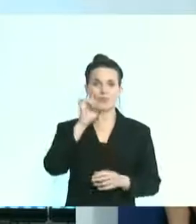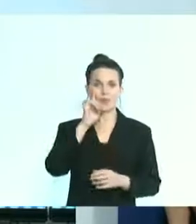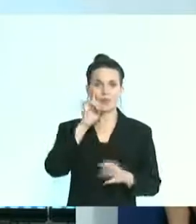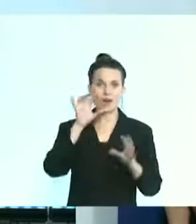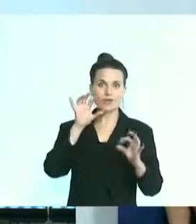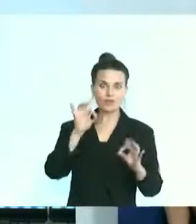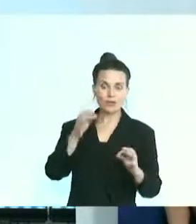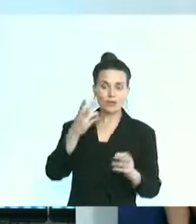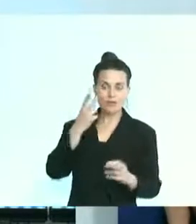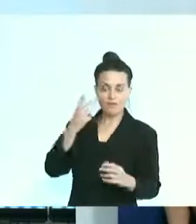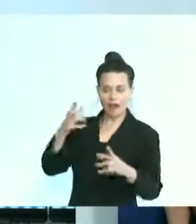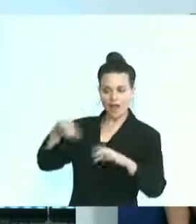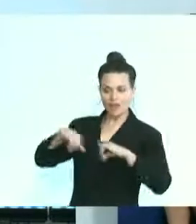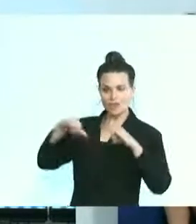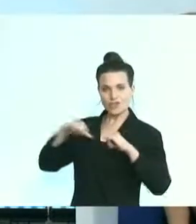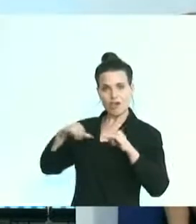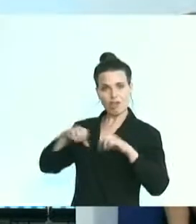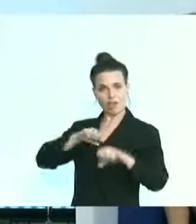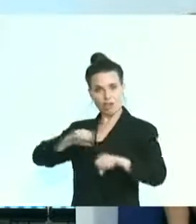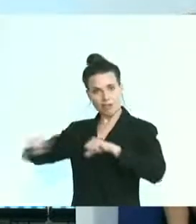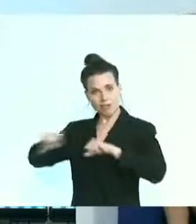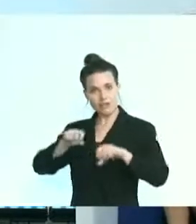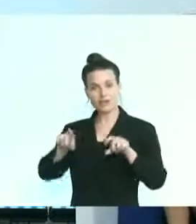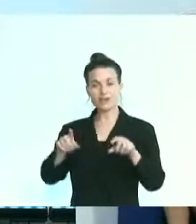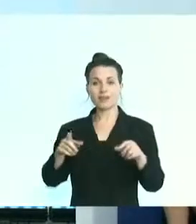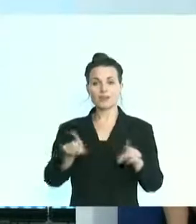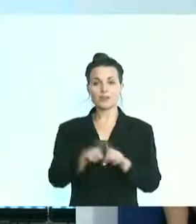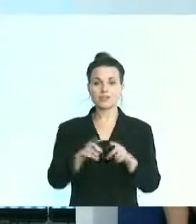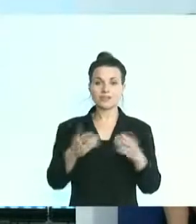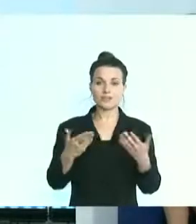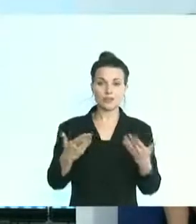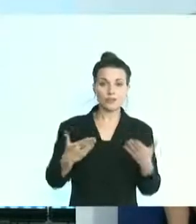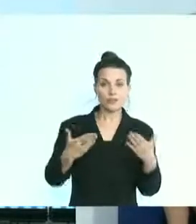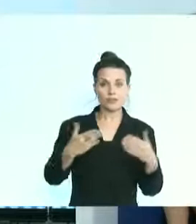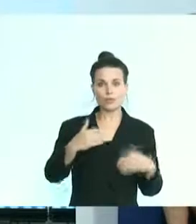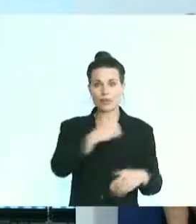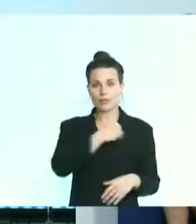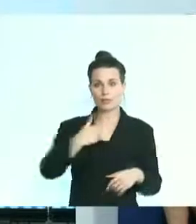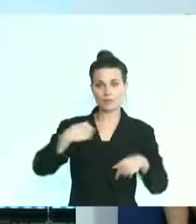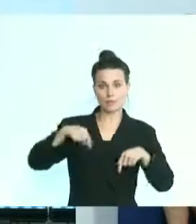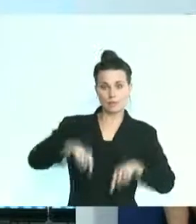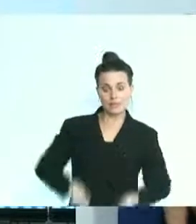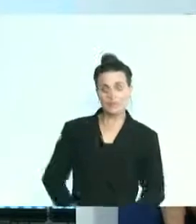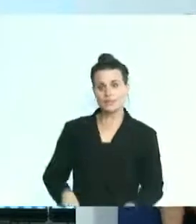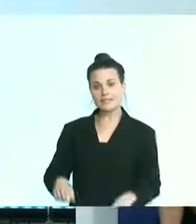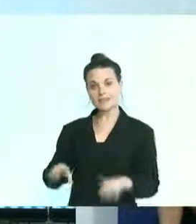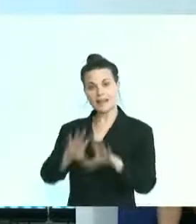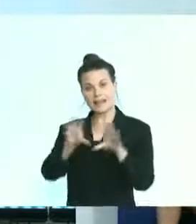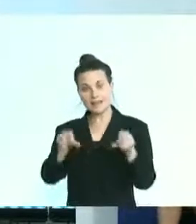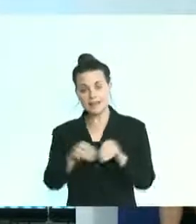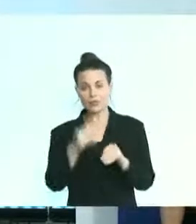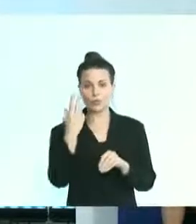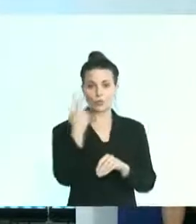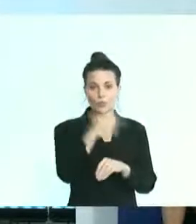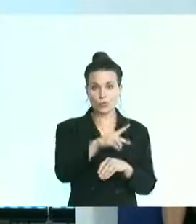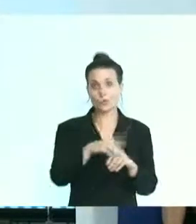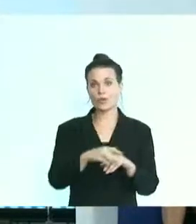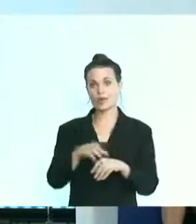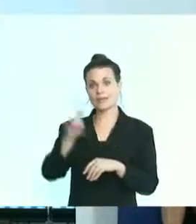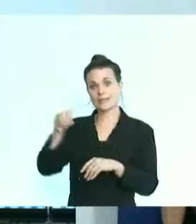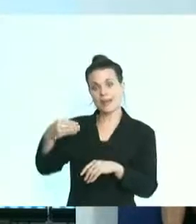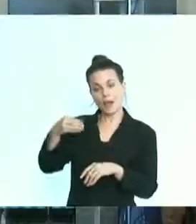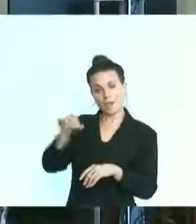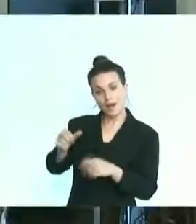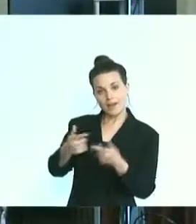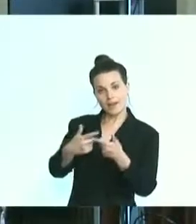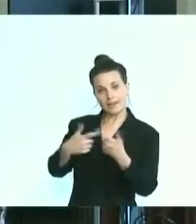place, quand je vous vois tous aujourd'hui, et puis Madame la Ministre, vous, votre équipe, et la DMA, évidemment, le travail que ça représente pour pouvoir